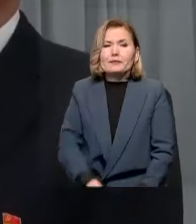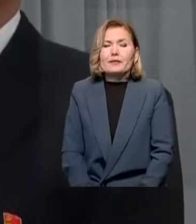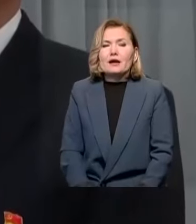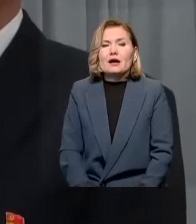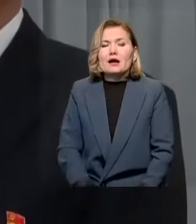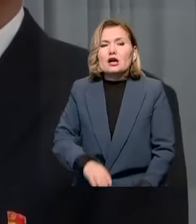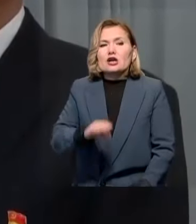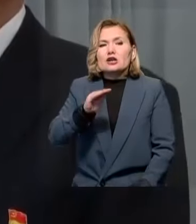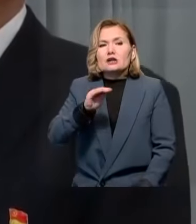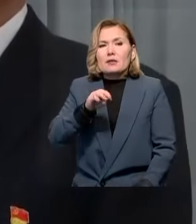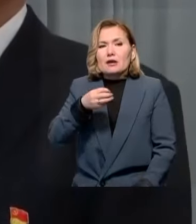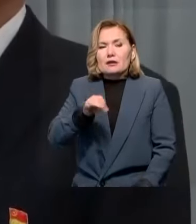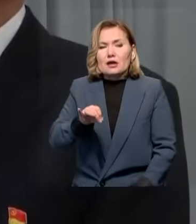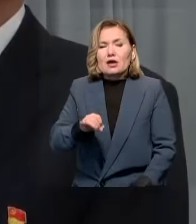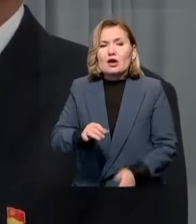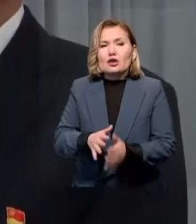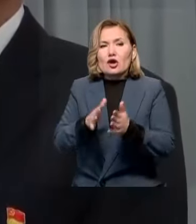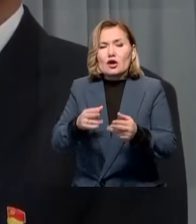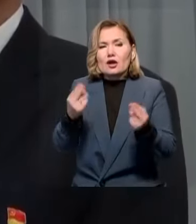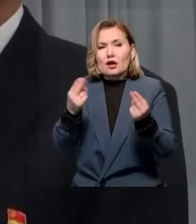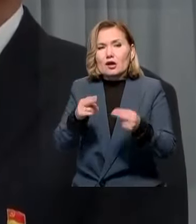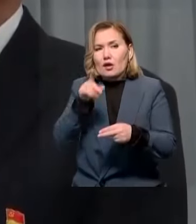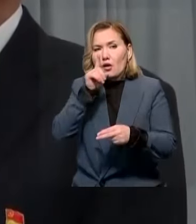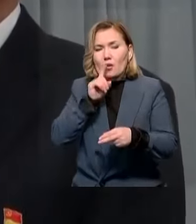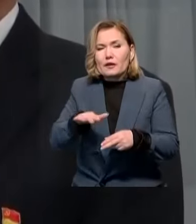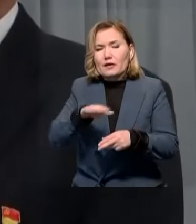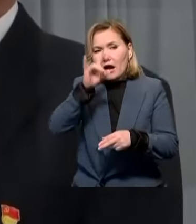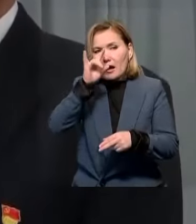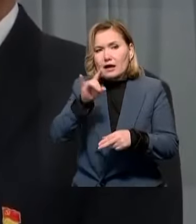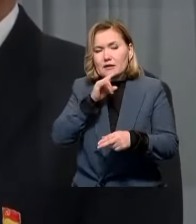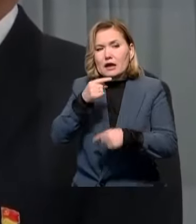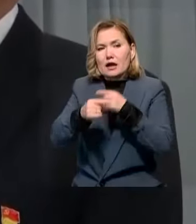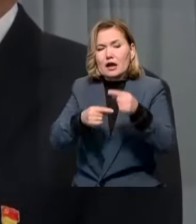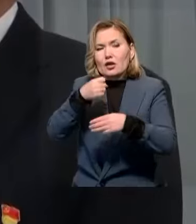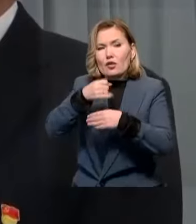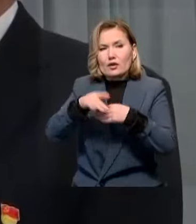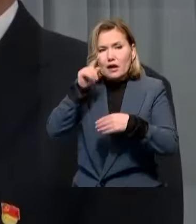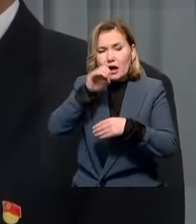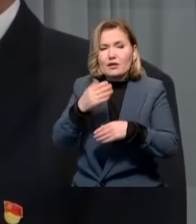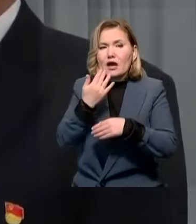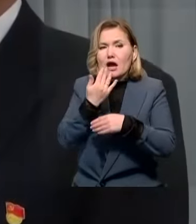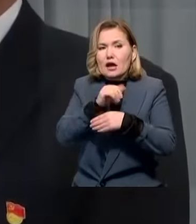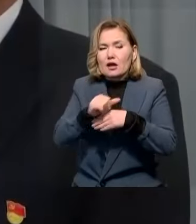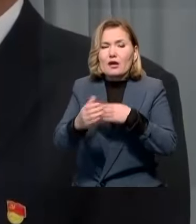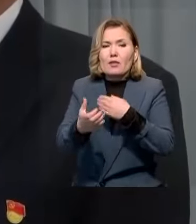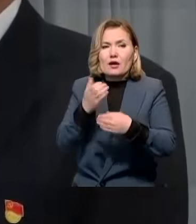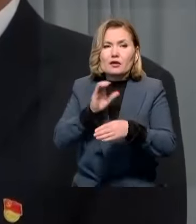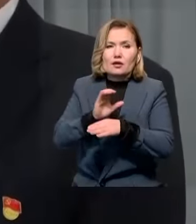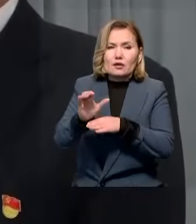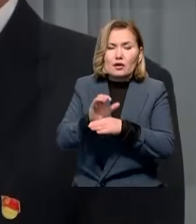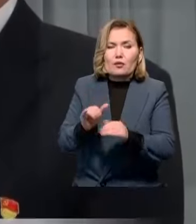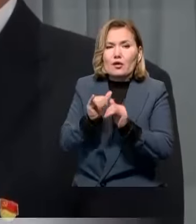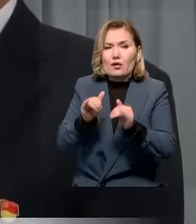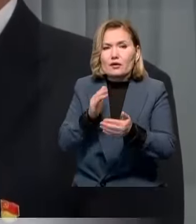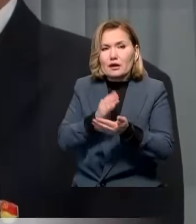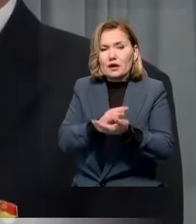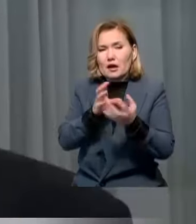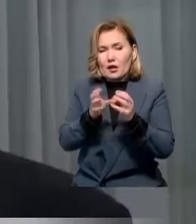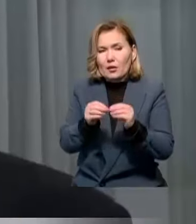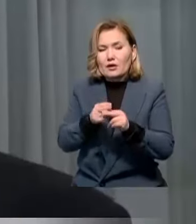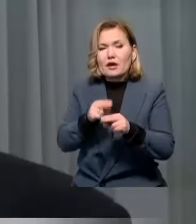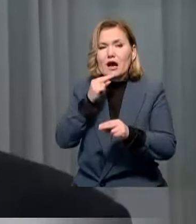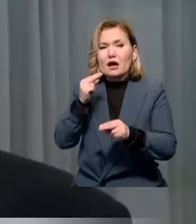Жемене барлық жағынан өте ыңғайлы шекаралық округ. Қазақстан арқылы Орталық Азияға импорт пен экспорт көлемін ұлғайту жоспарда. Мұндай жоба